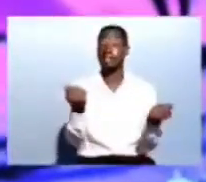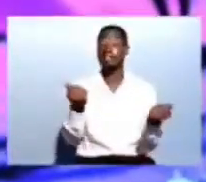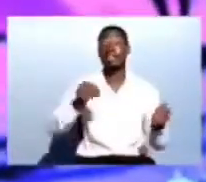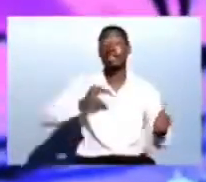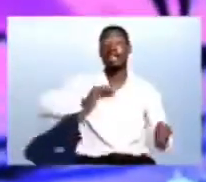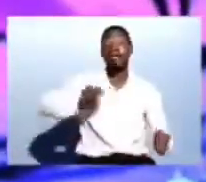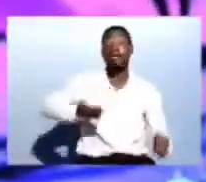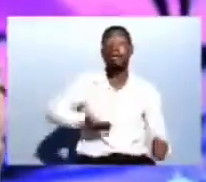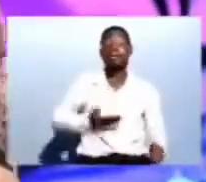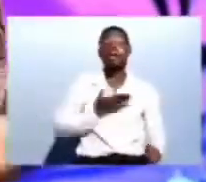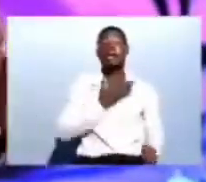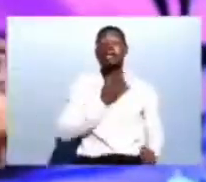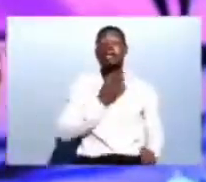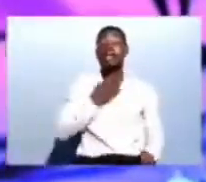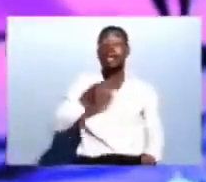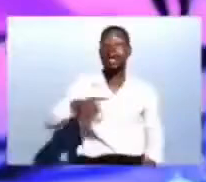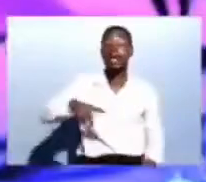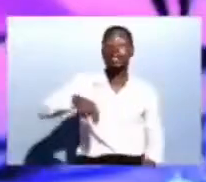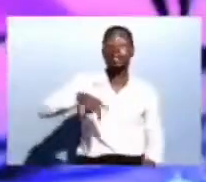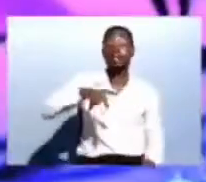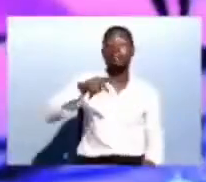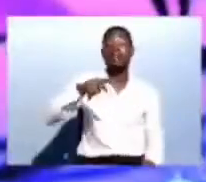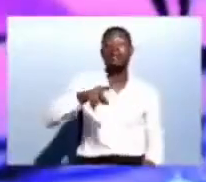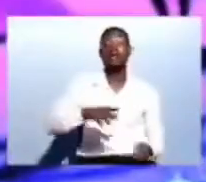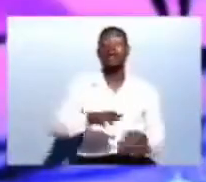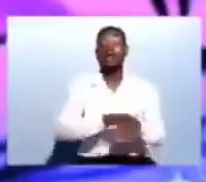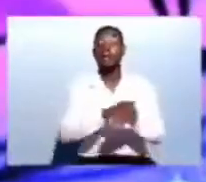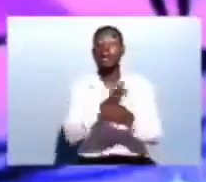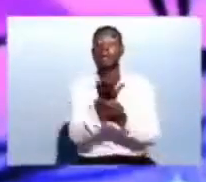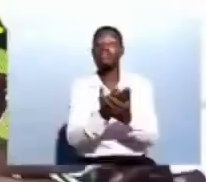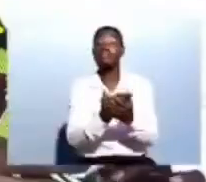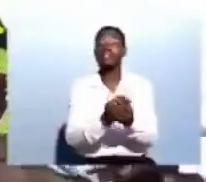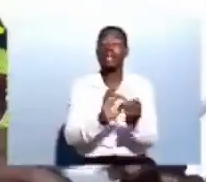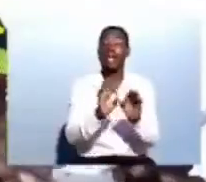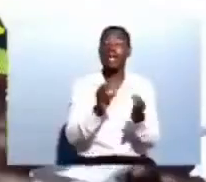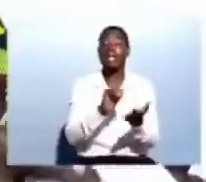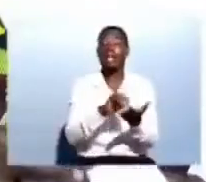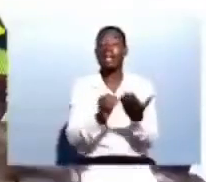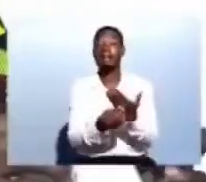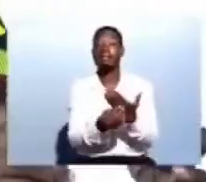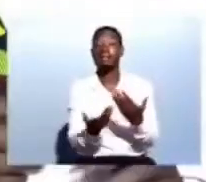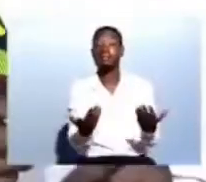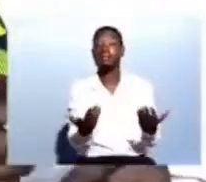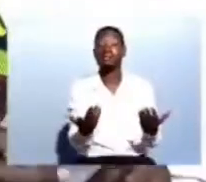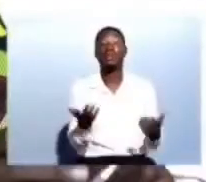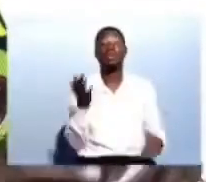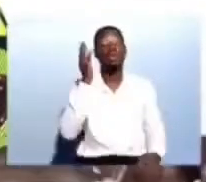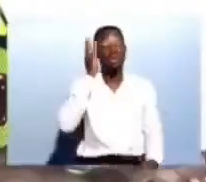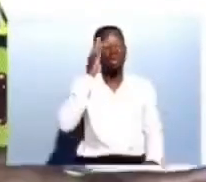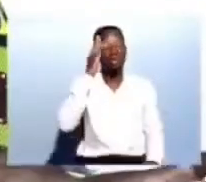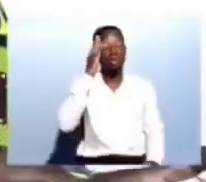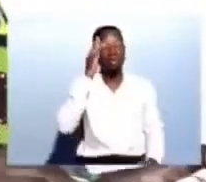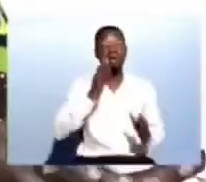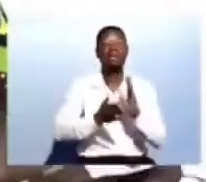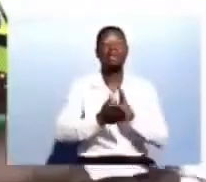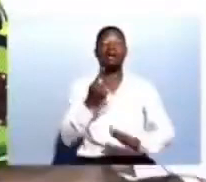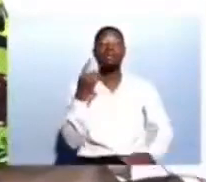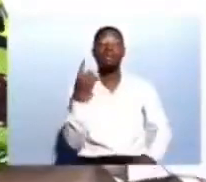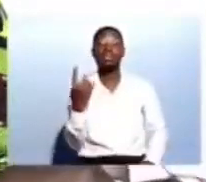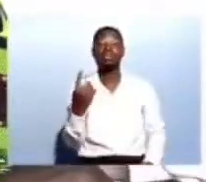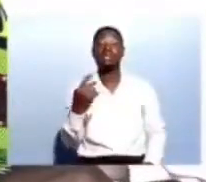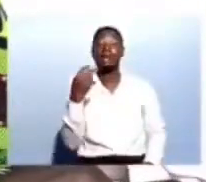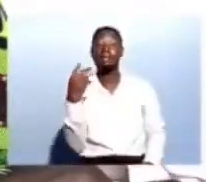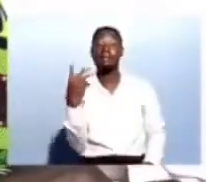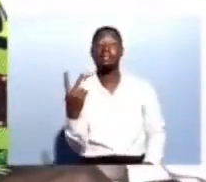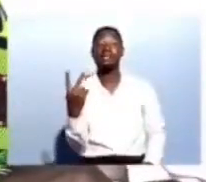Mwanamke mpaka atembee. Anapaka mafuta aina ngapi wanawake? Anapaka mafuta ya kwanza, anakuja kupaka ya